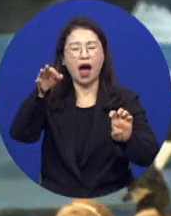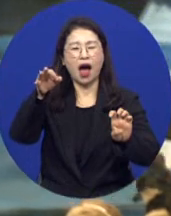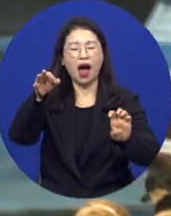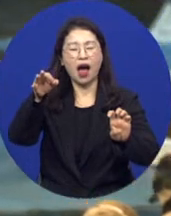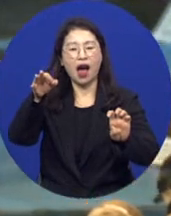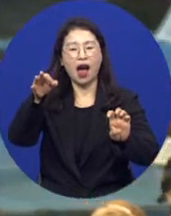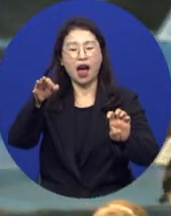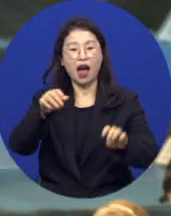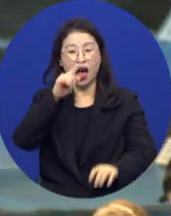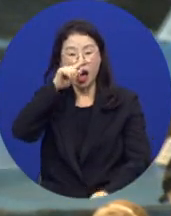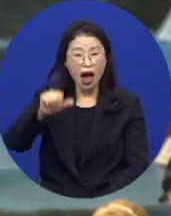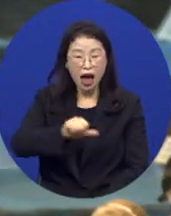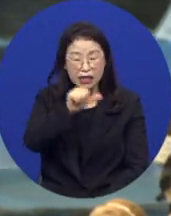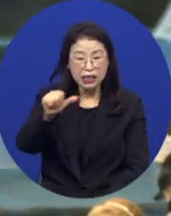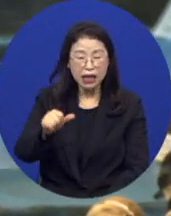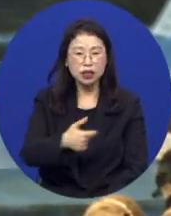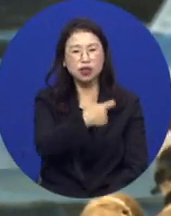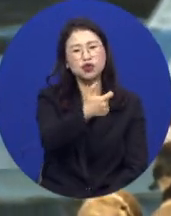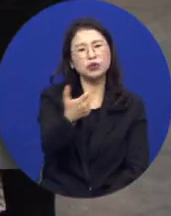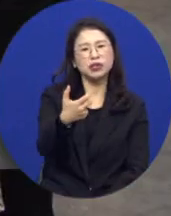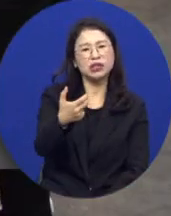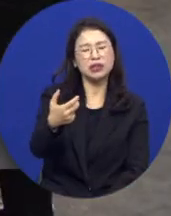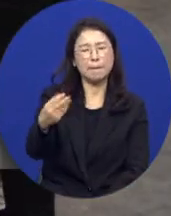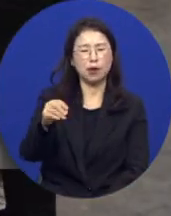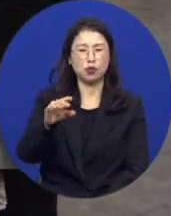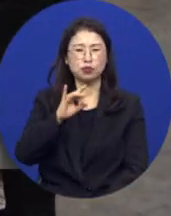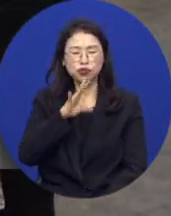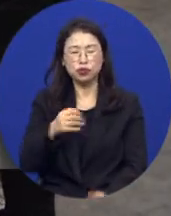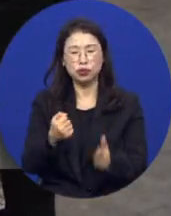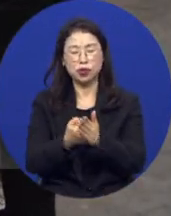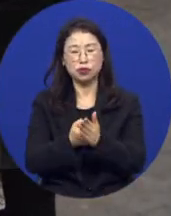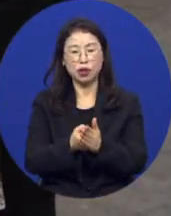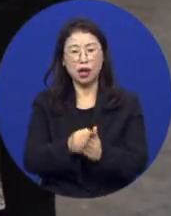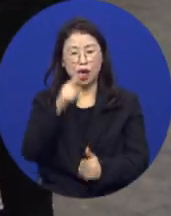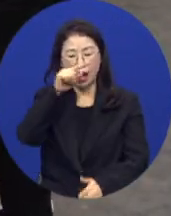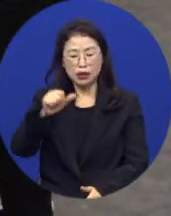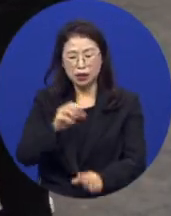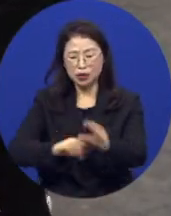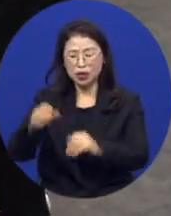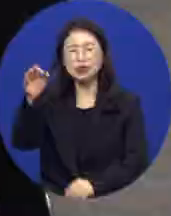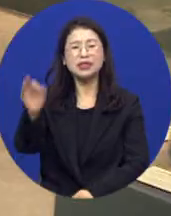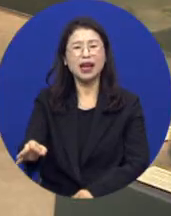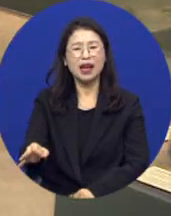같은 기간 동남아 비용이 6, 70만 원에 불과해 가격 경쟁력이 없는 셈입니다.